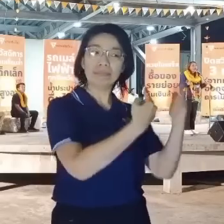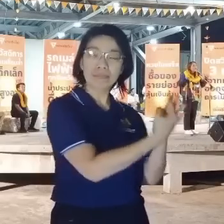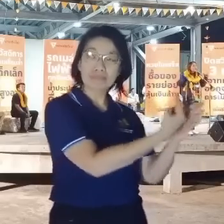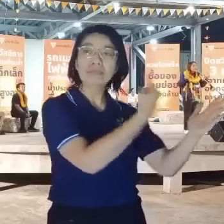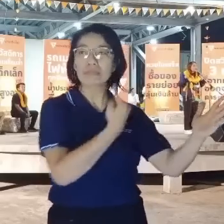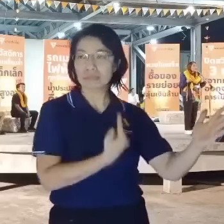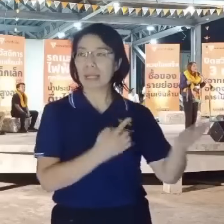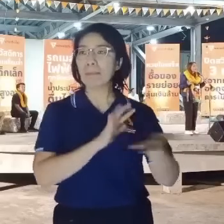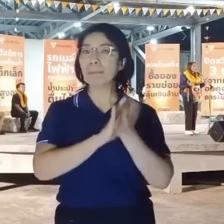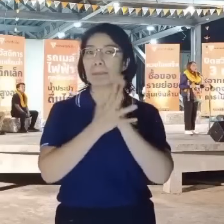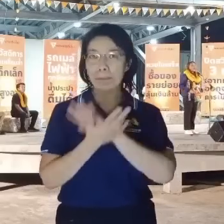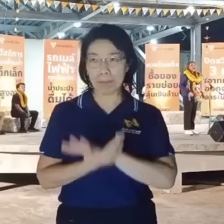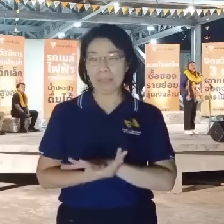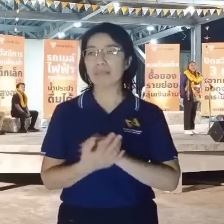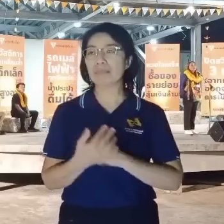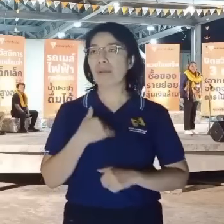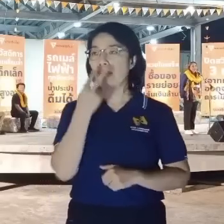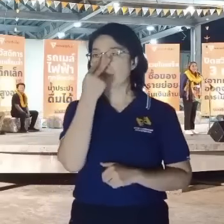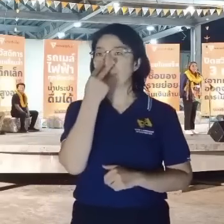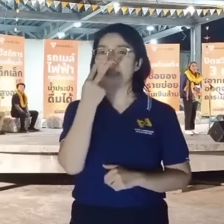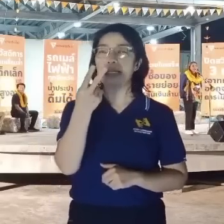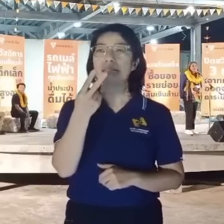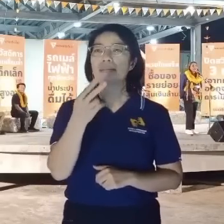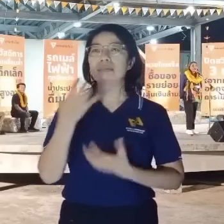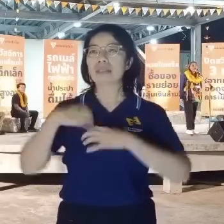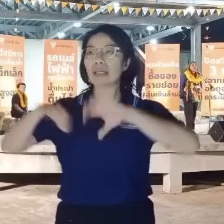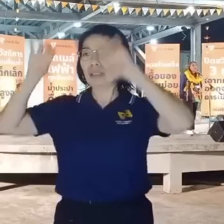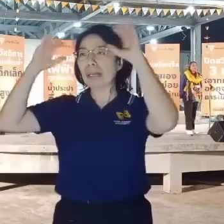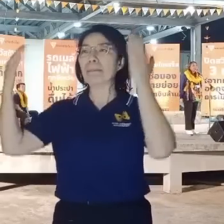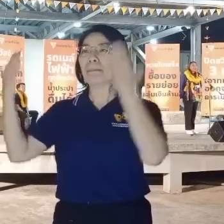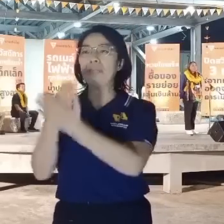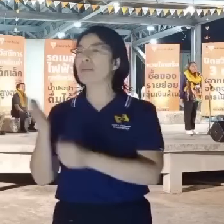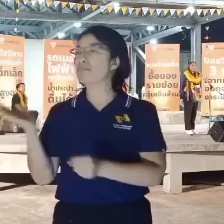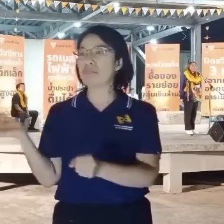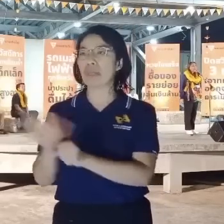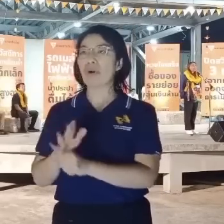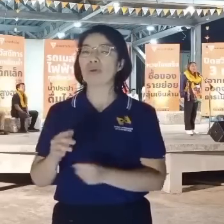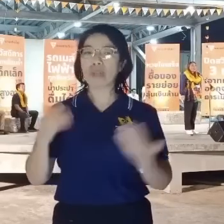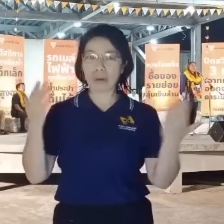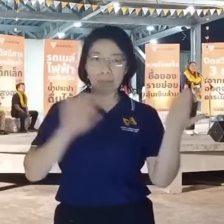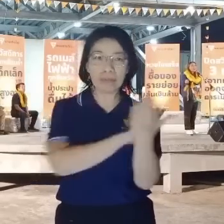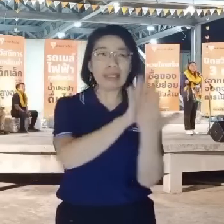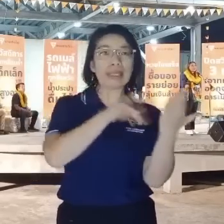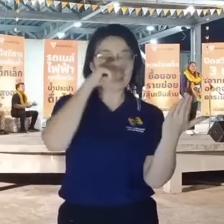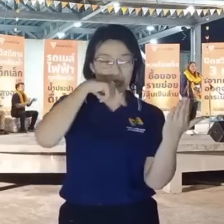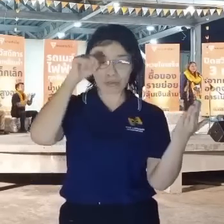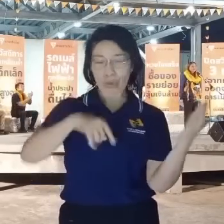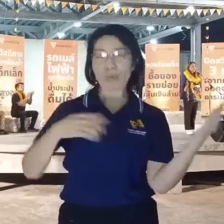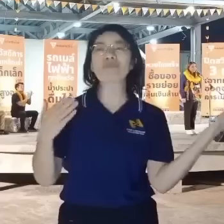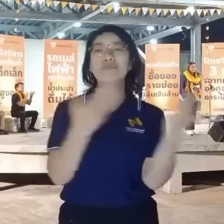แปลงเพราะเราเห็นแล้วว่าเปลี่ยนรัฐบาลไม่พอเราต้องเปลี่ยนประเทศไทยค่ะ